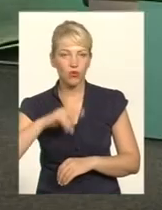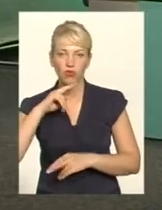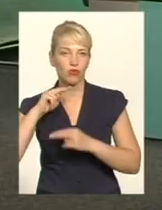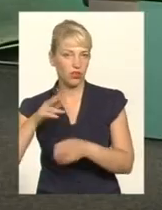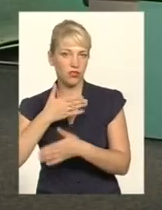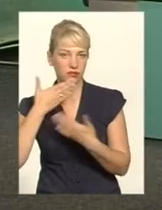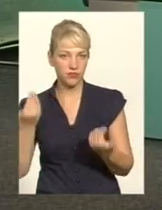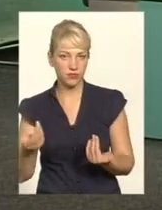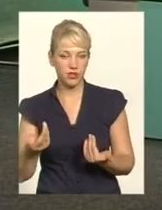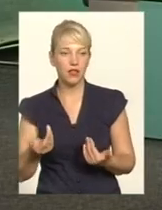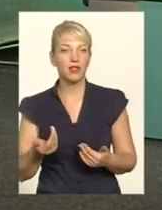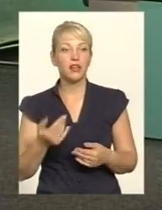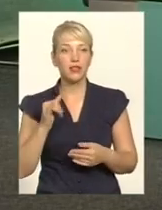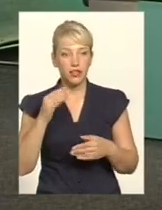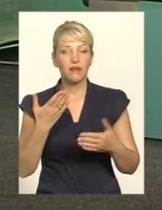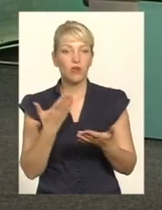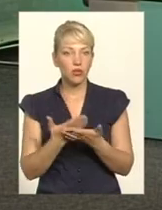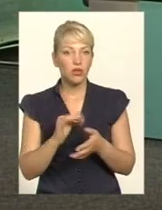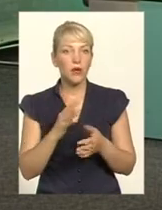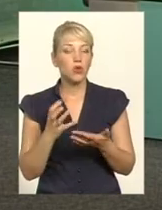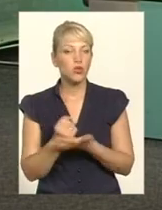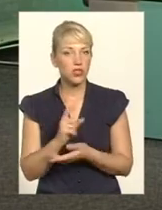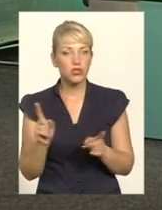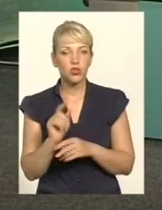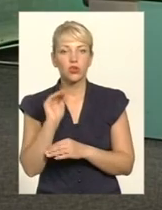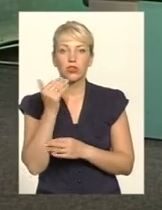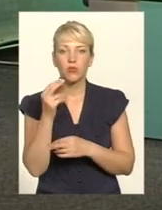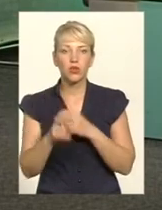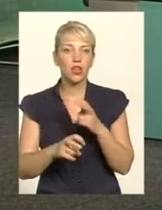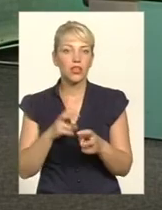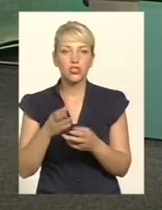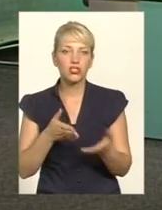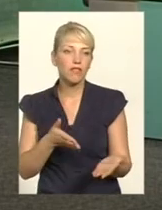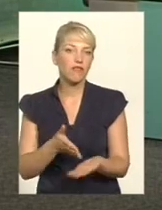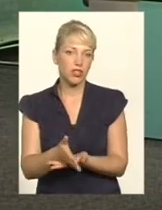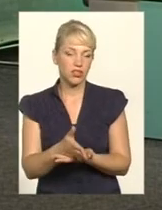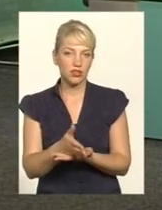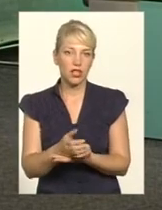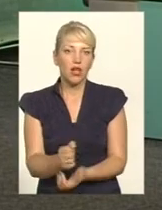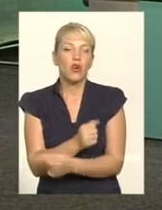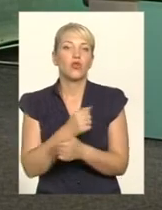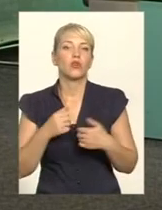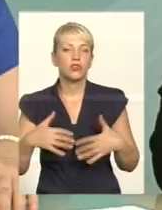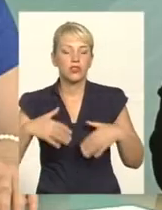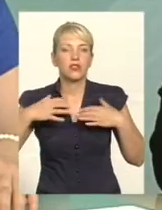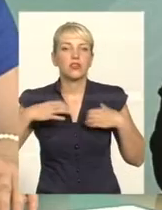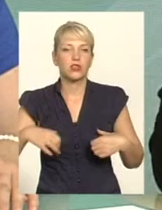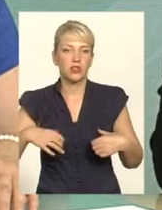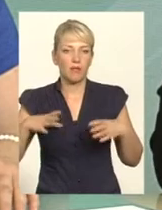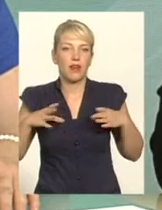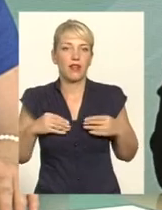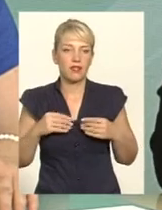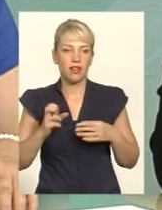Да. Вот. И получается, что ребенок ищет выхода, расслабления, ну, например, развод приводит